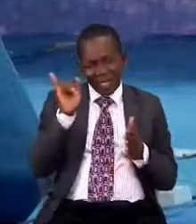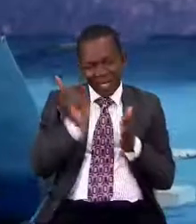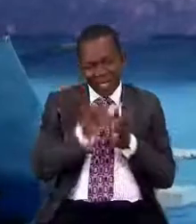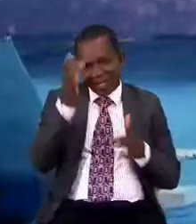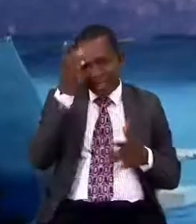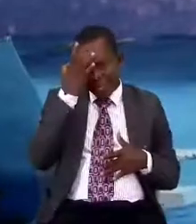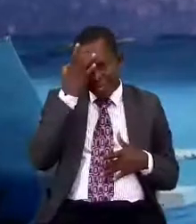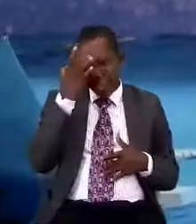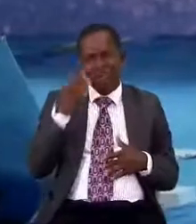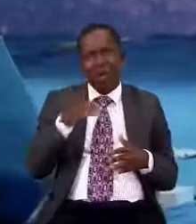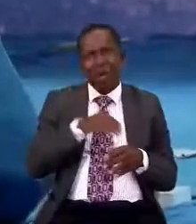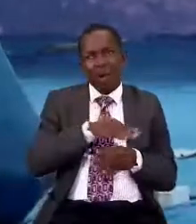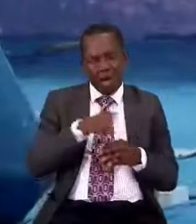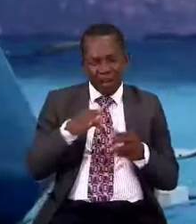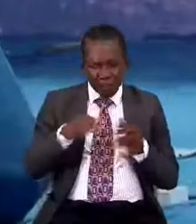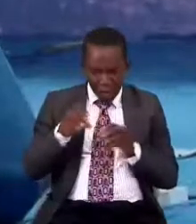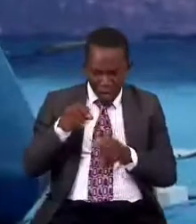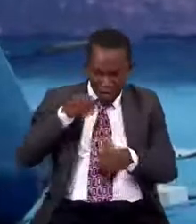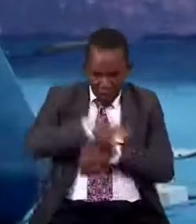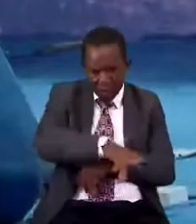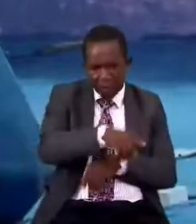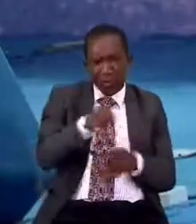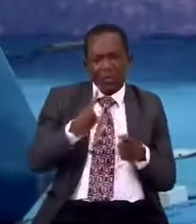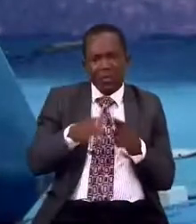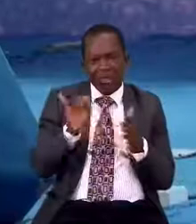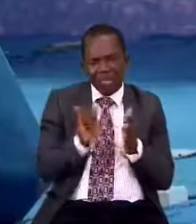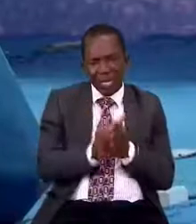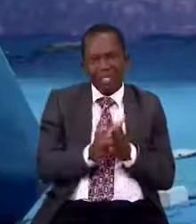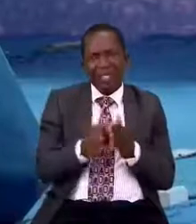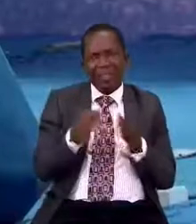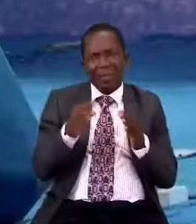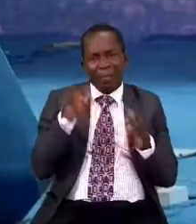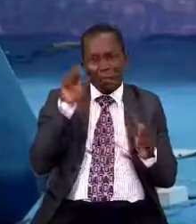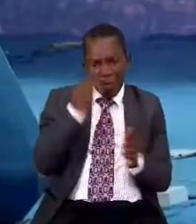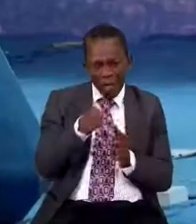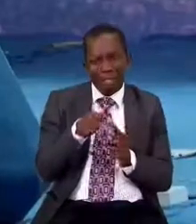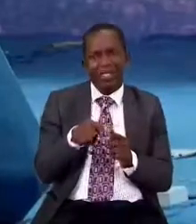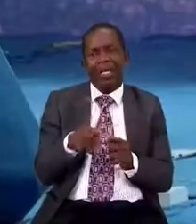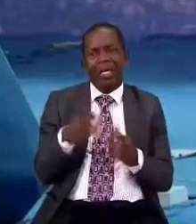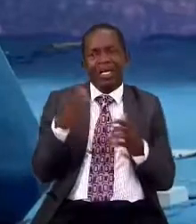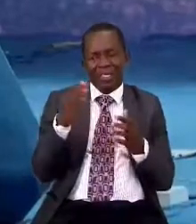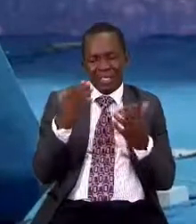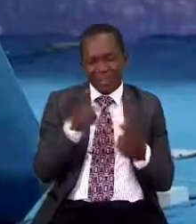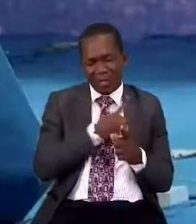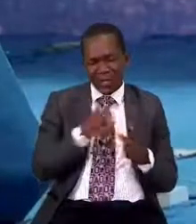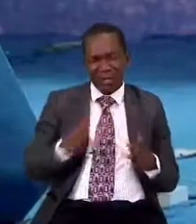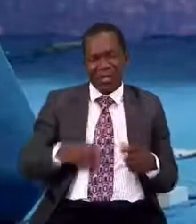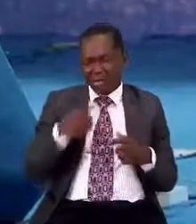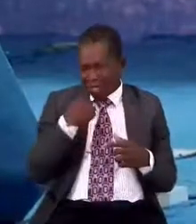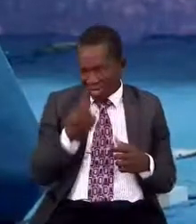jusqu'à ce niveau et dit que il veut que tu le dises de ta bouche. Parce que